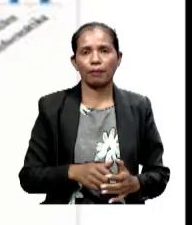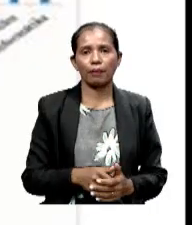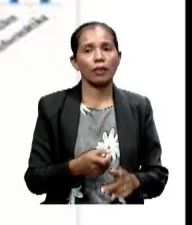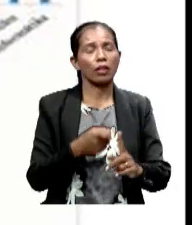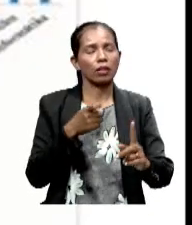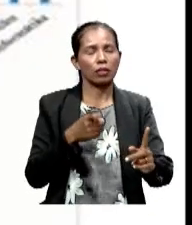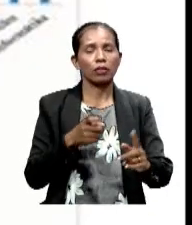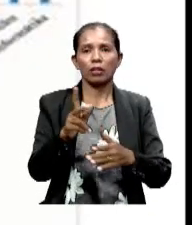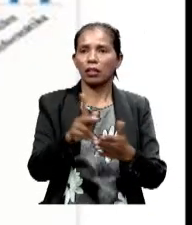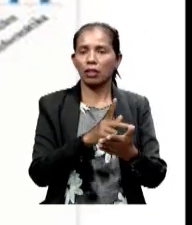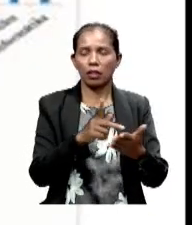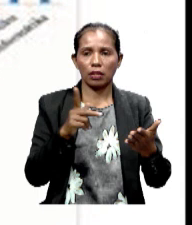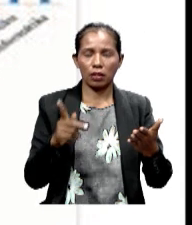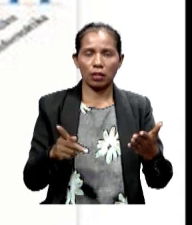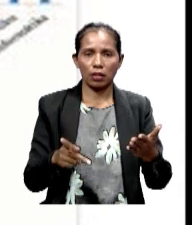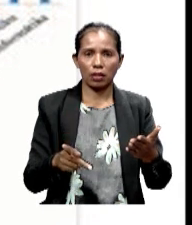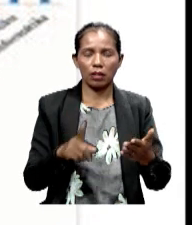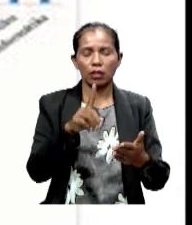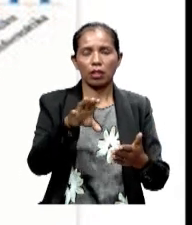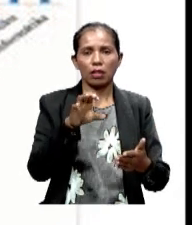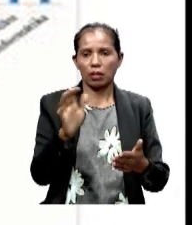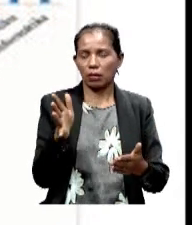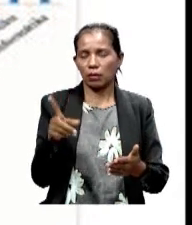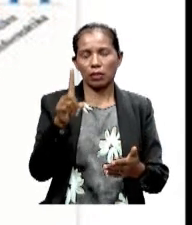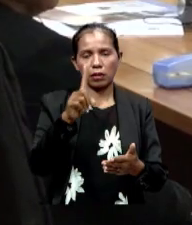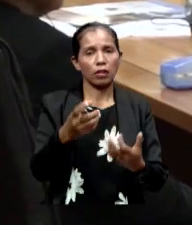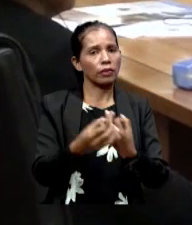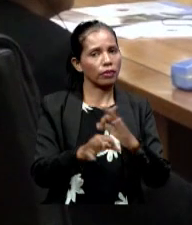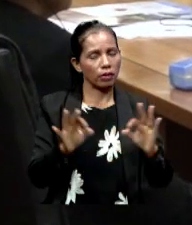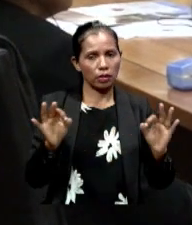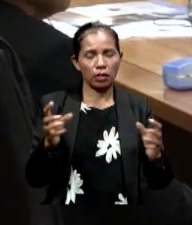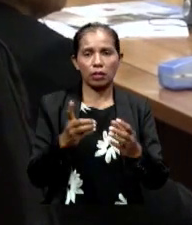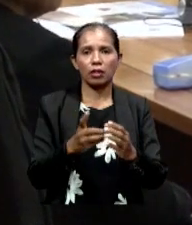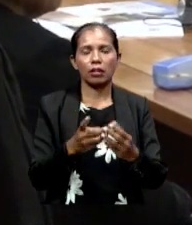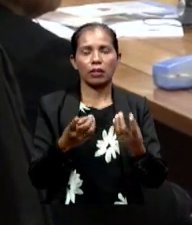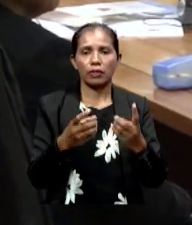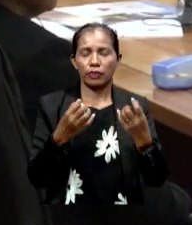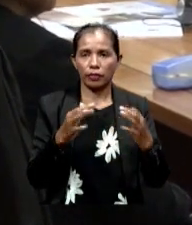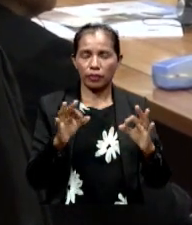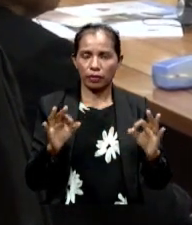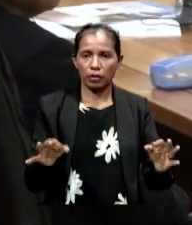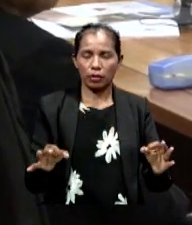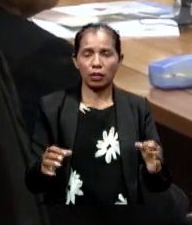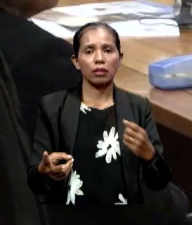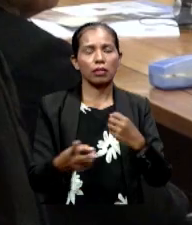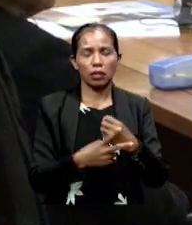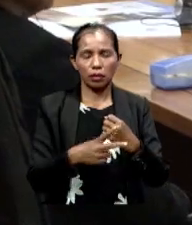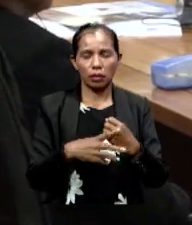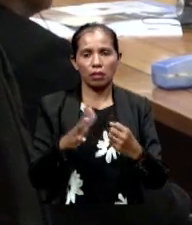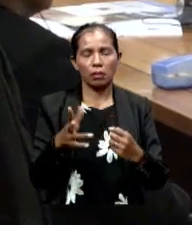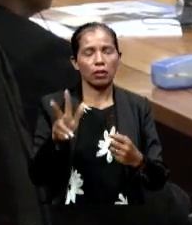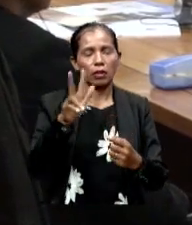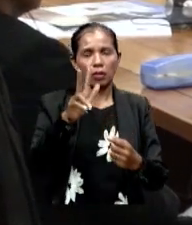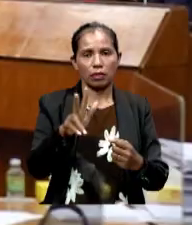ingker itu krimi encerrado atusida limanu resing ida termina ona ho despaisu arkivamentu nenun resing tolu no recursu